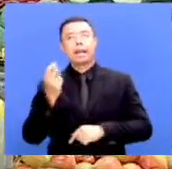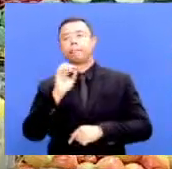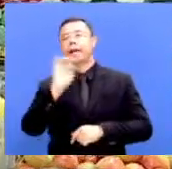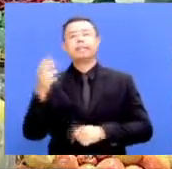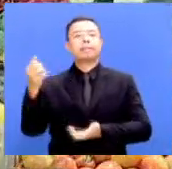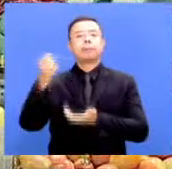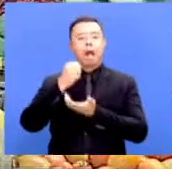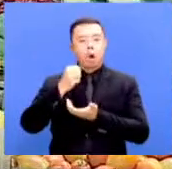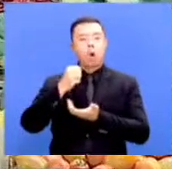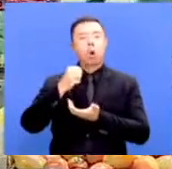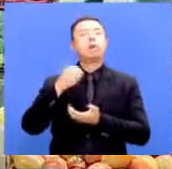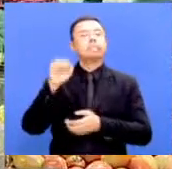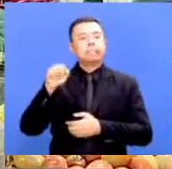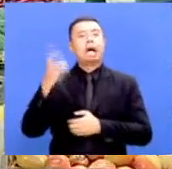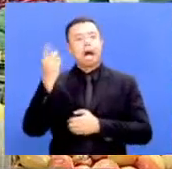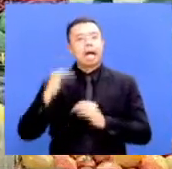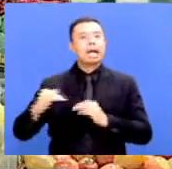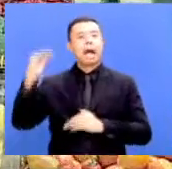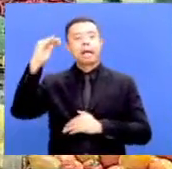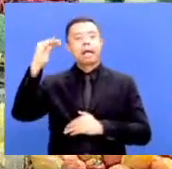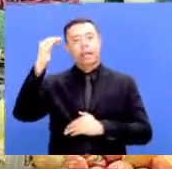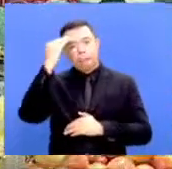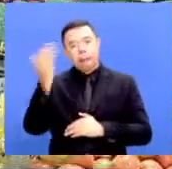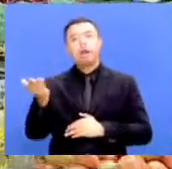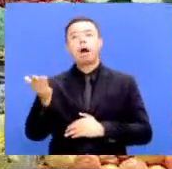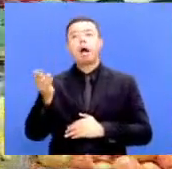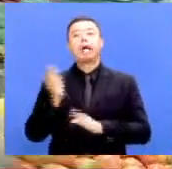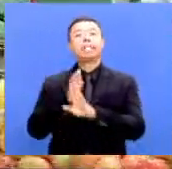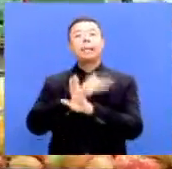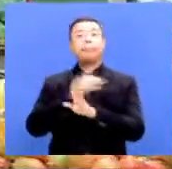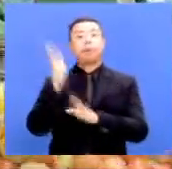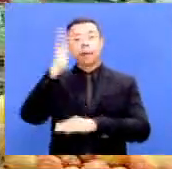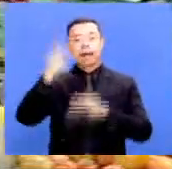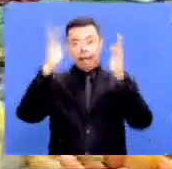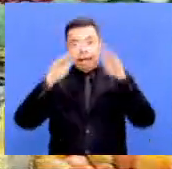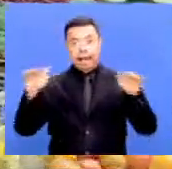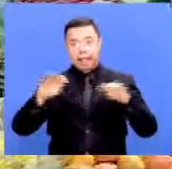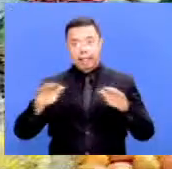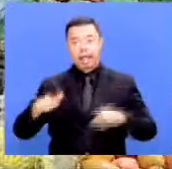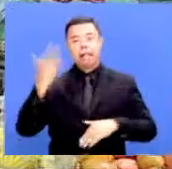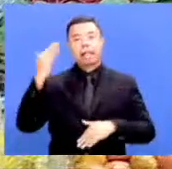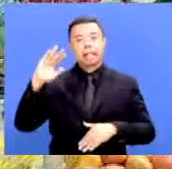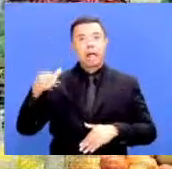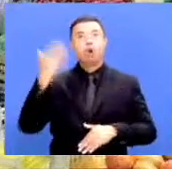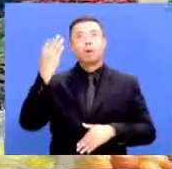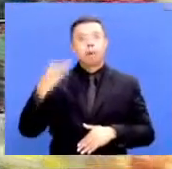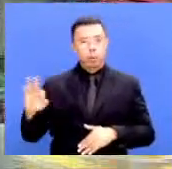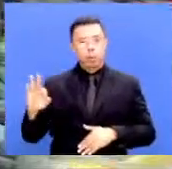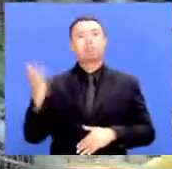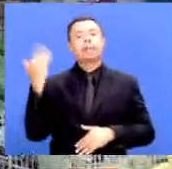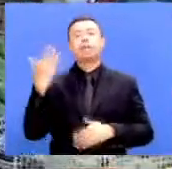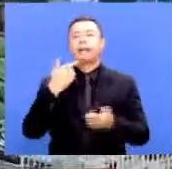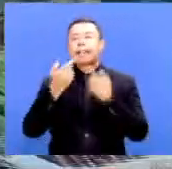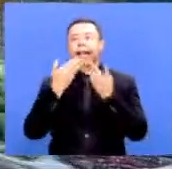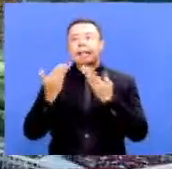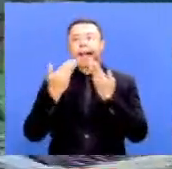bahan pokok memang melonjak naik. Ini berkenaan dengan jelangnya Natal dan Tahun Baru. Tadi kami sempat berbincang-bincang dengan para pedagang